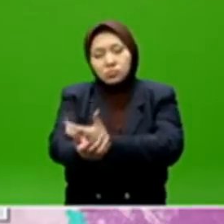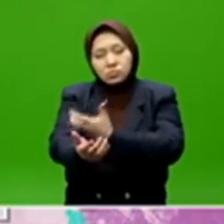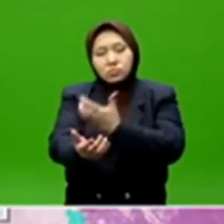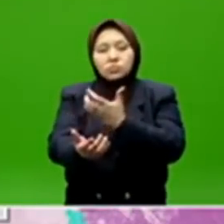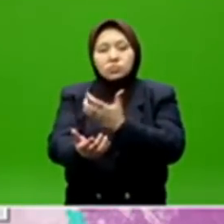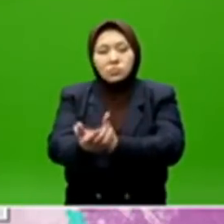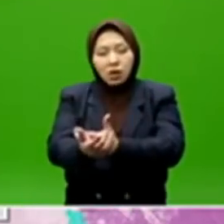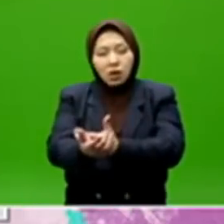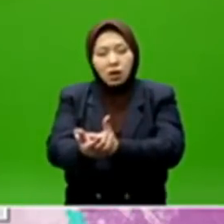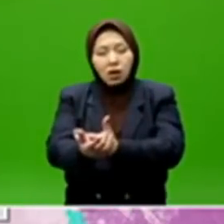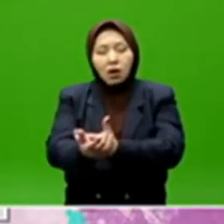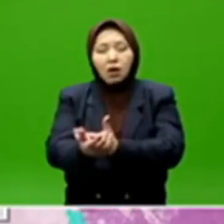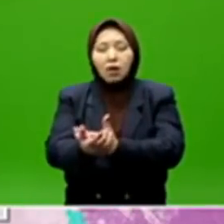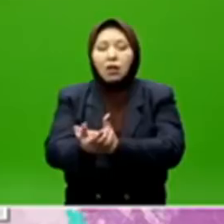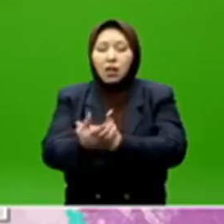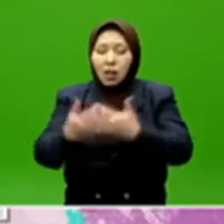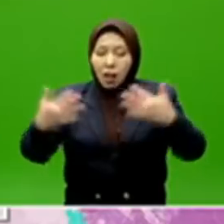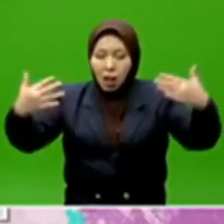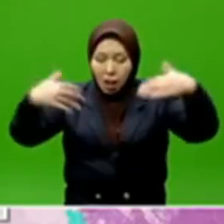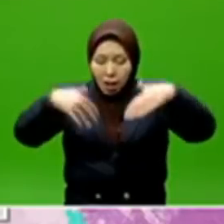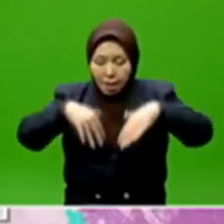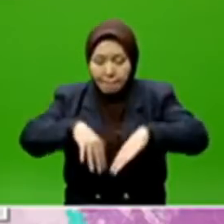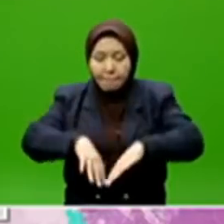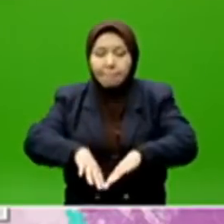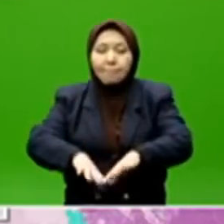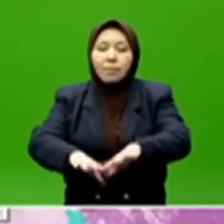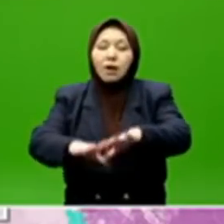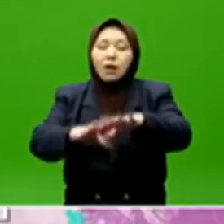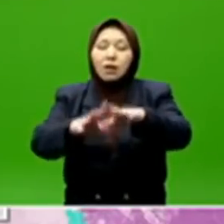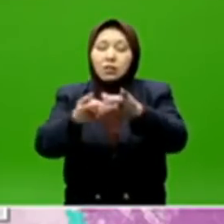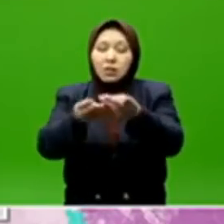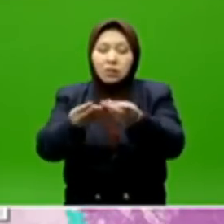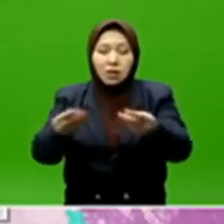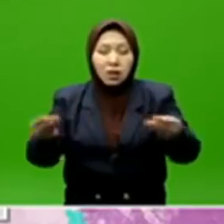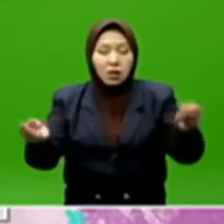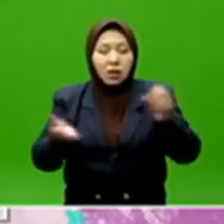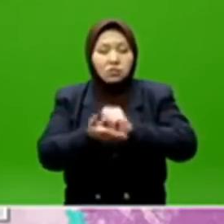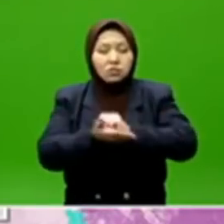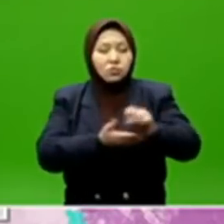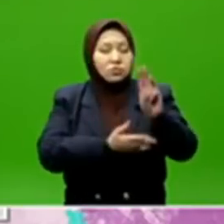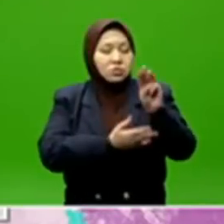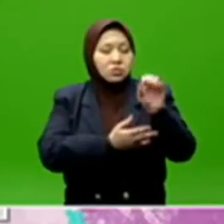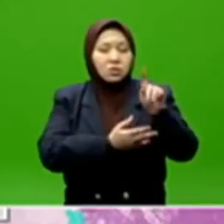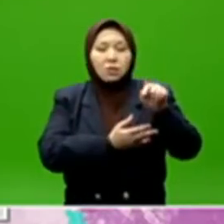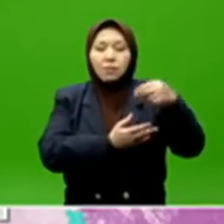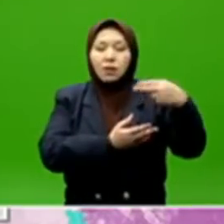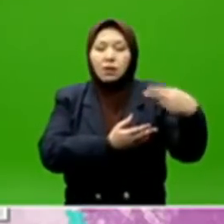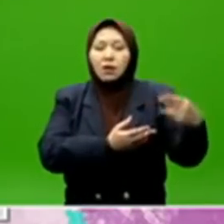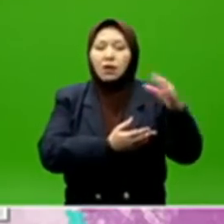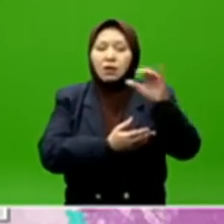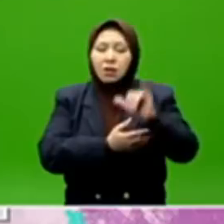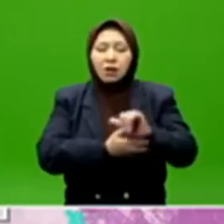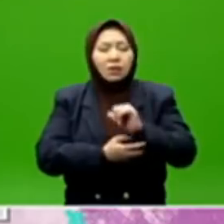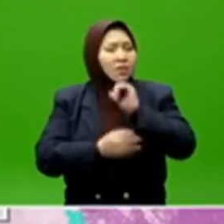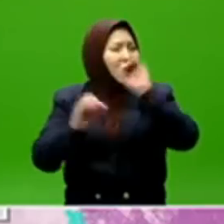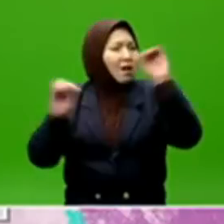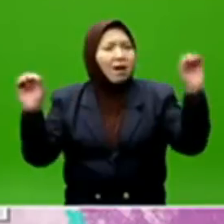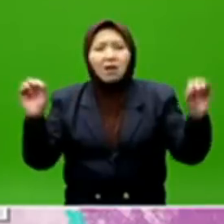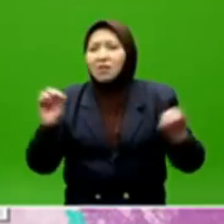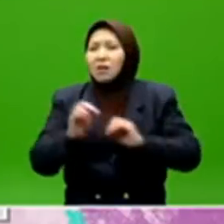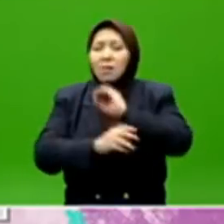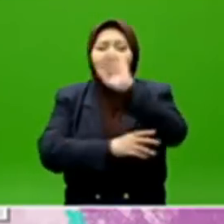أسكنت من ذريتي بواد غير